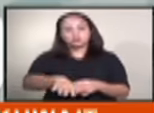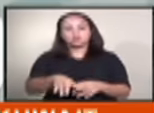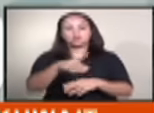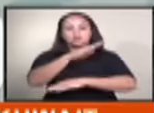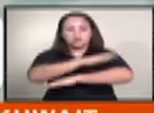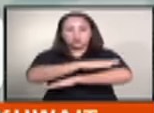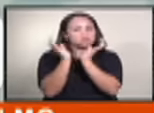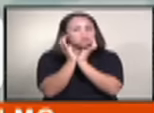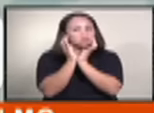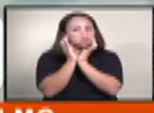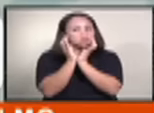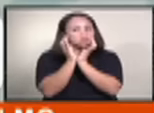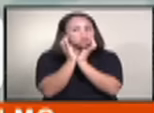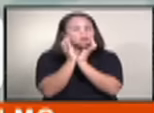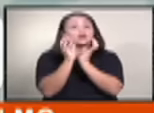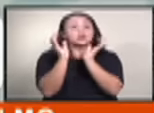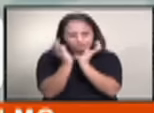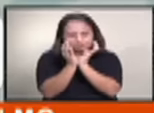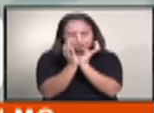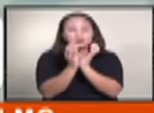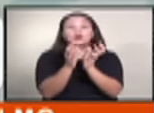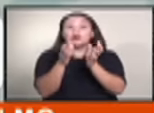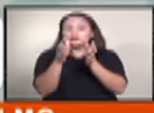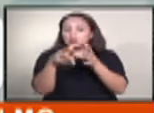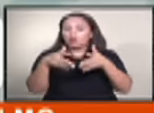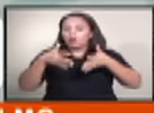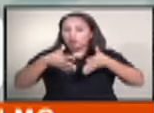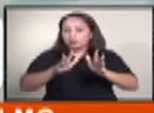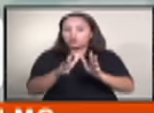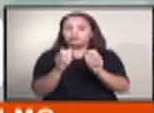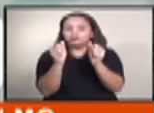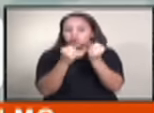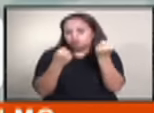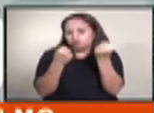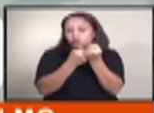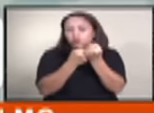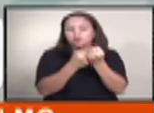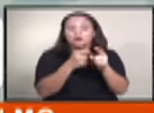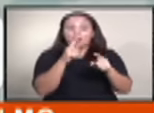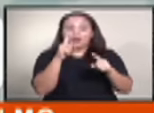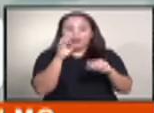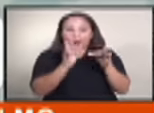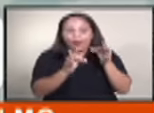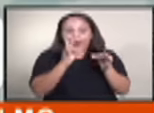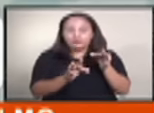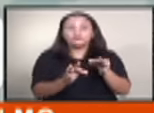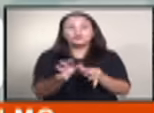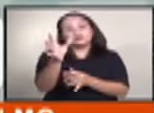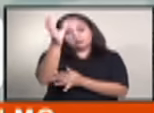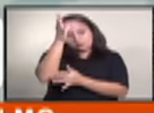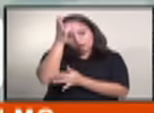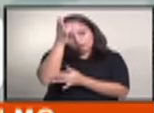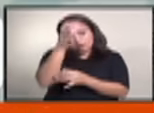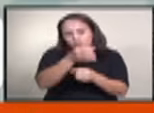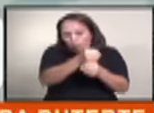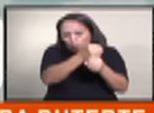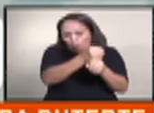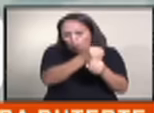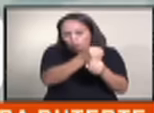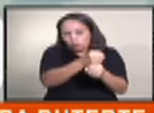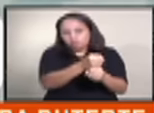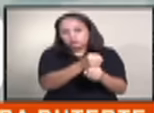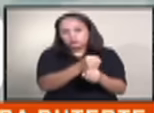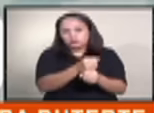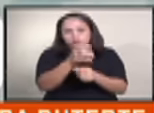po. Pumayag na po yung MSWD. So kayo po, aalalay lang kung sakali po nagmatigas at pumapalag po itong si Eric